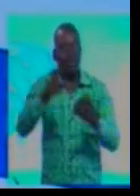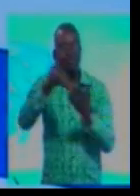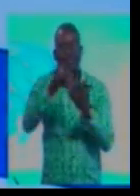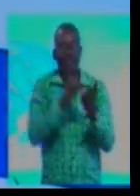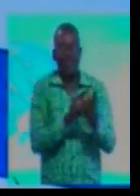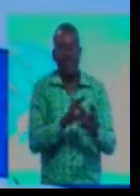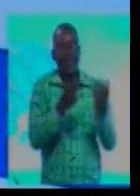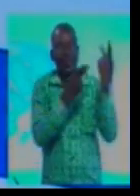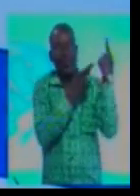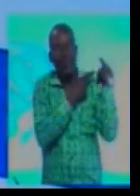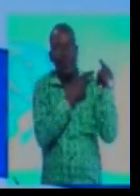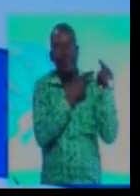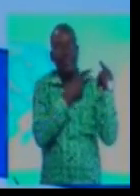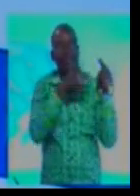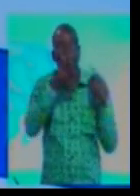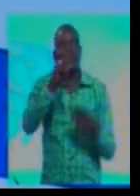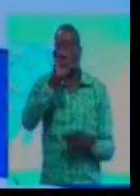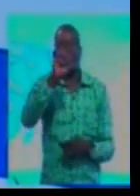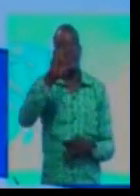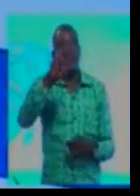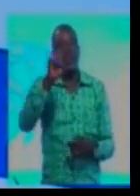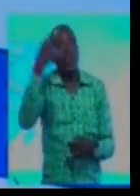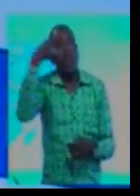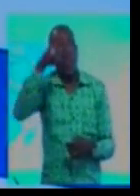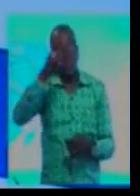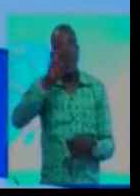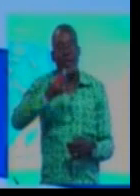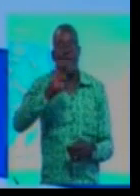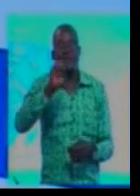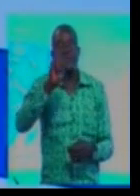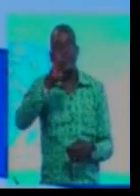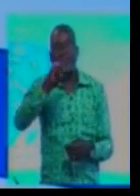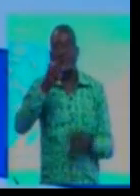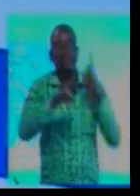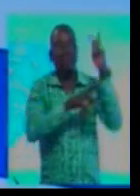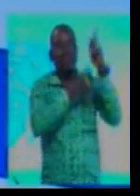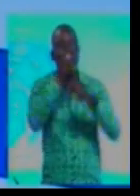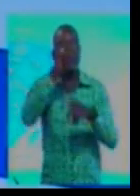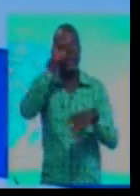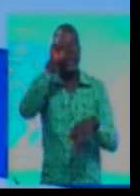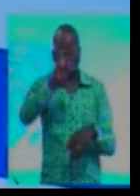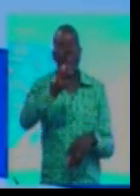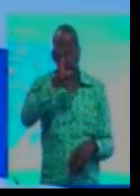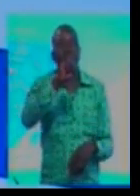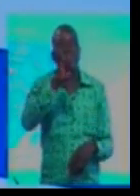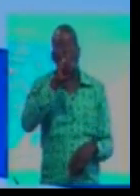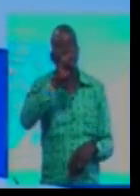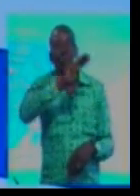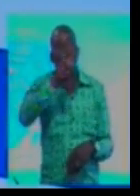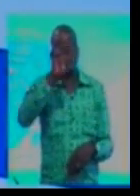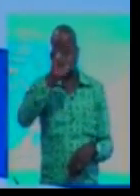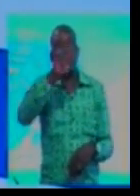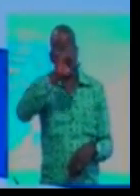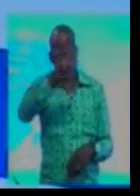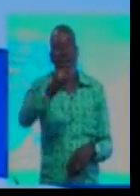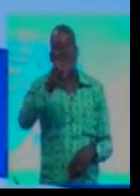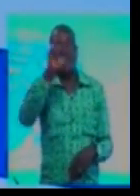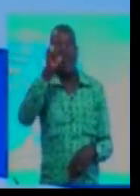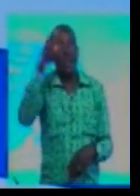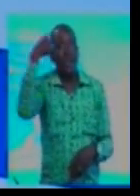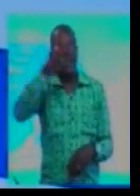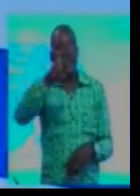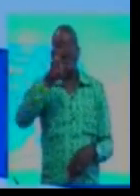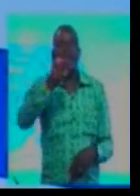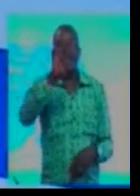portant un statut dérogatoire pour les médias publics, notamment Sidoya et la RTB. Rémi